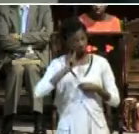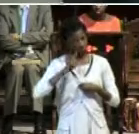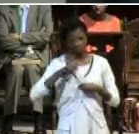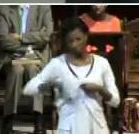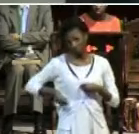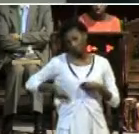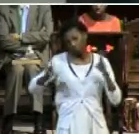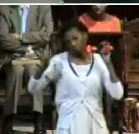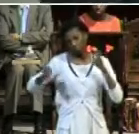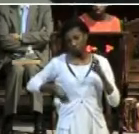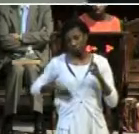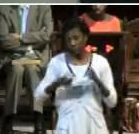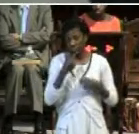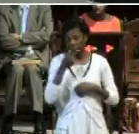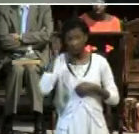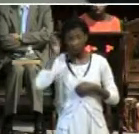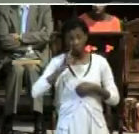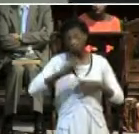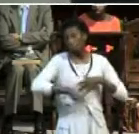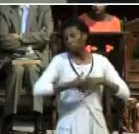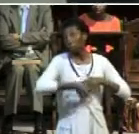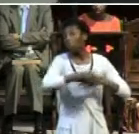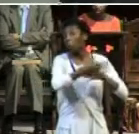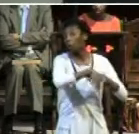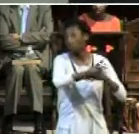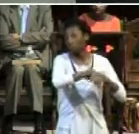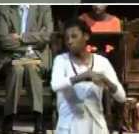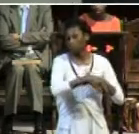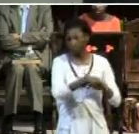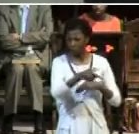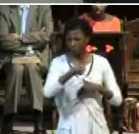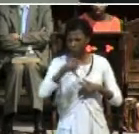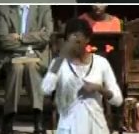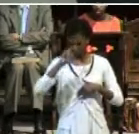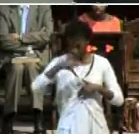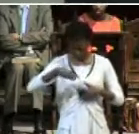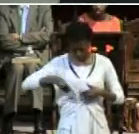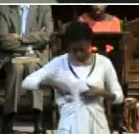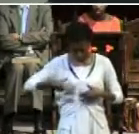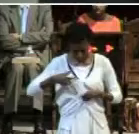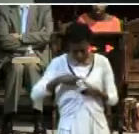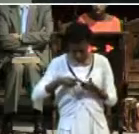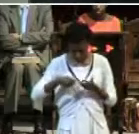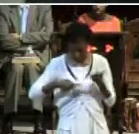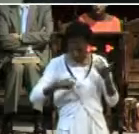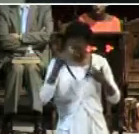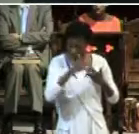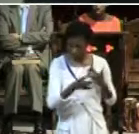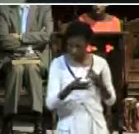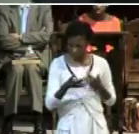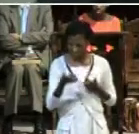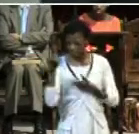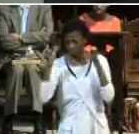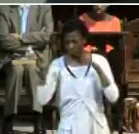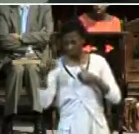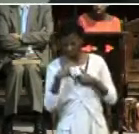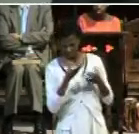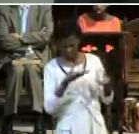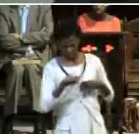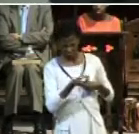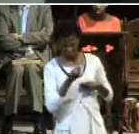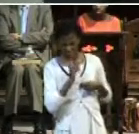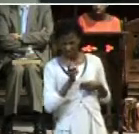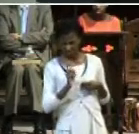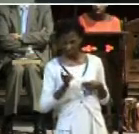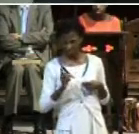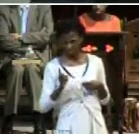on va l'appeler comme ça. Elle sait la faute qu'elle a commise, elle sait qu'elle n'est pas la bienvenue. Il semblerait que certains commentateurs disent que Simon serait peut-être